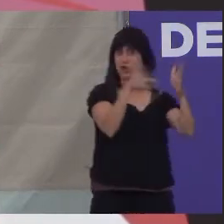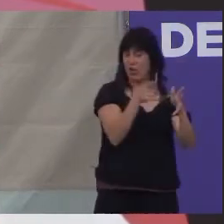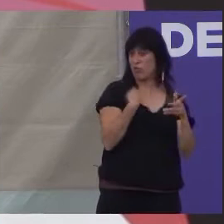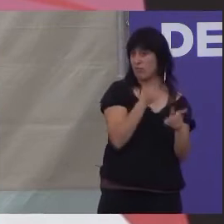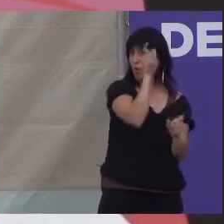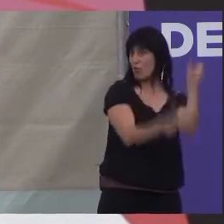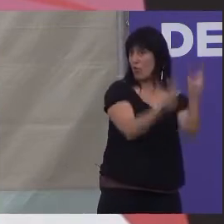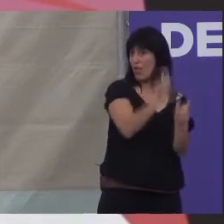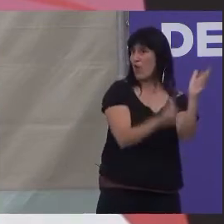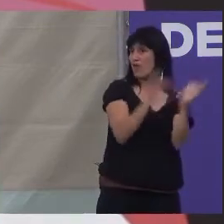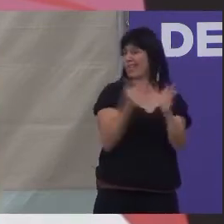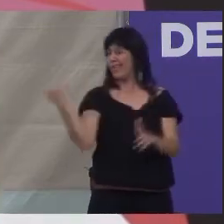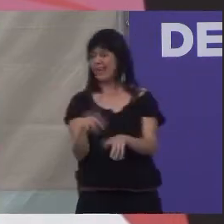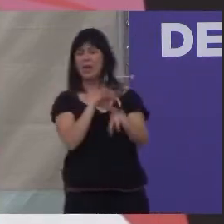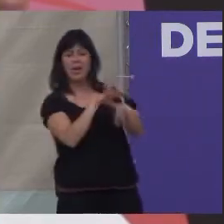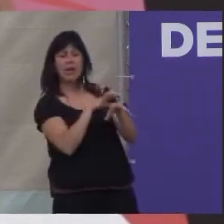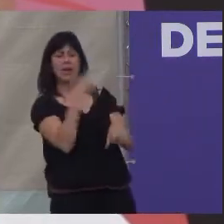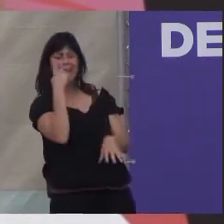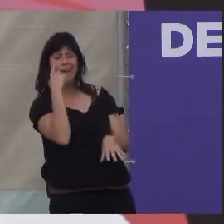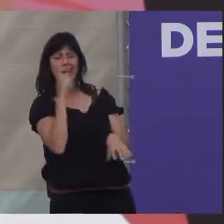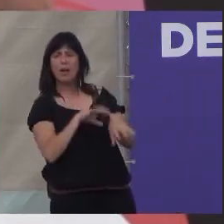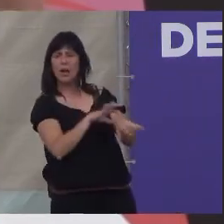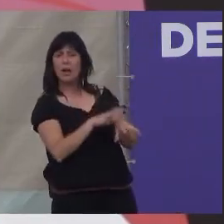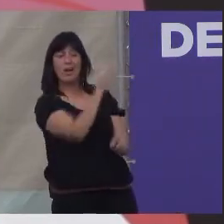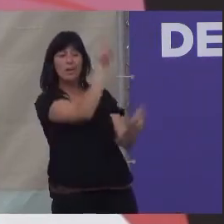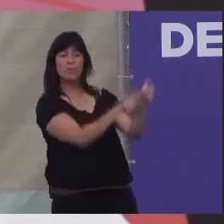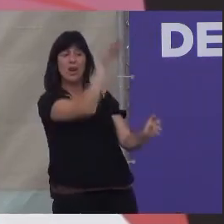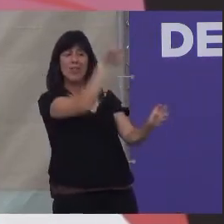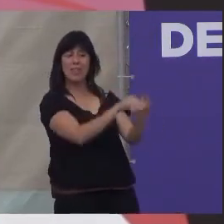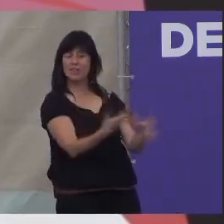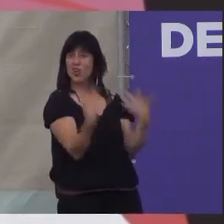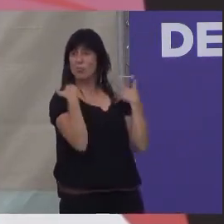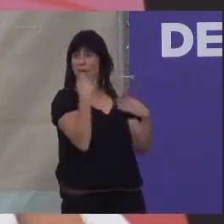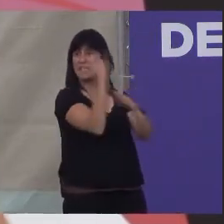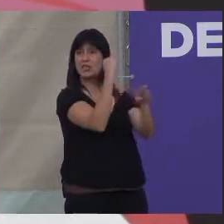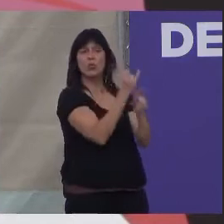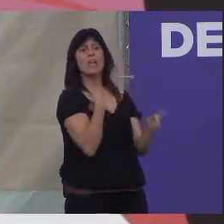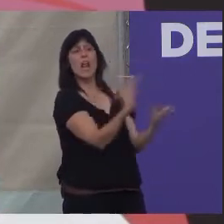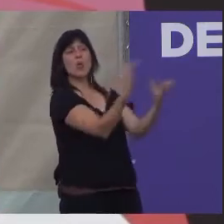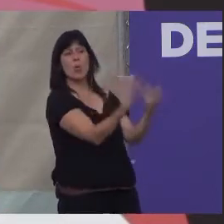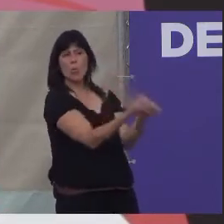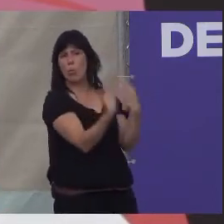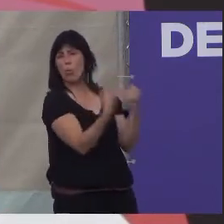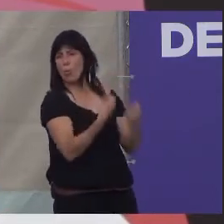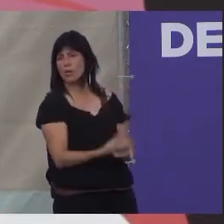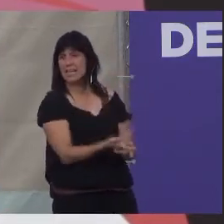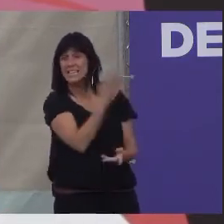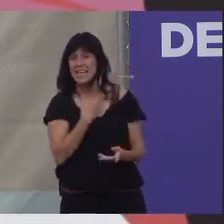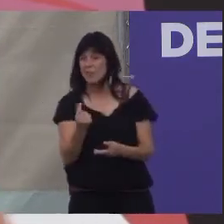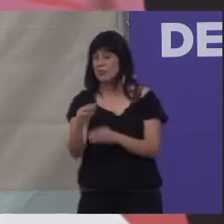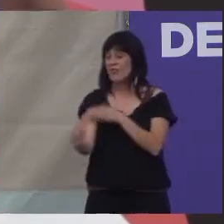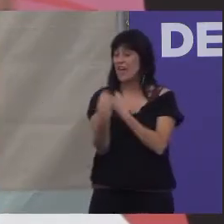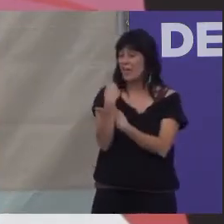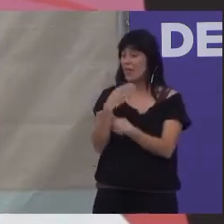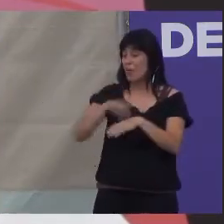Valencià, podent demanar rendició de comptes als càrrecs orgànics i institucionals. Volem financiació per a